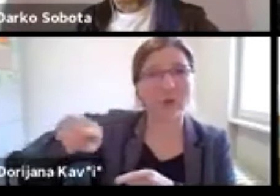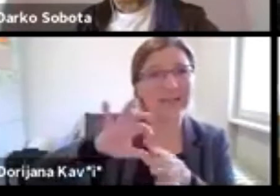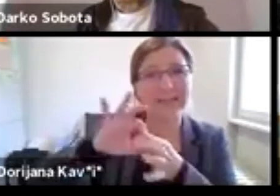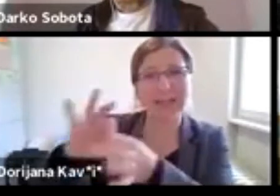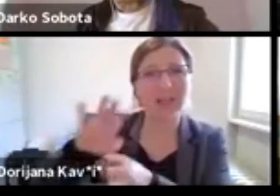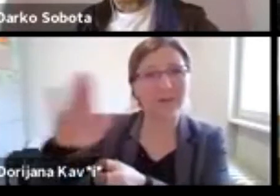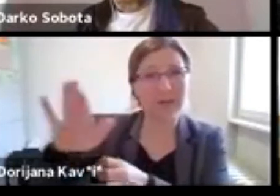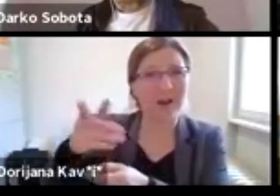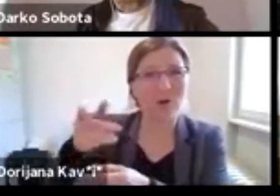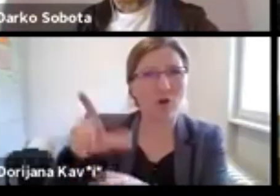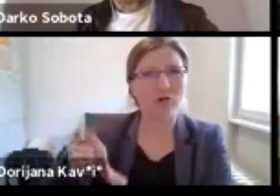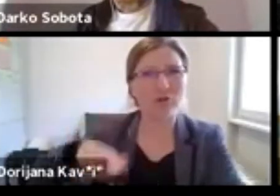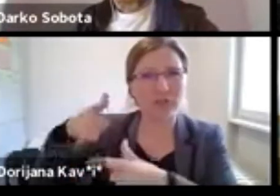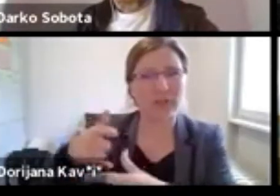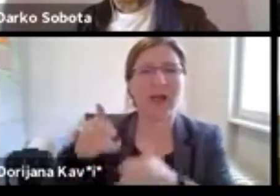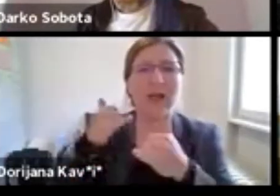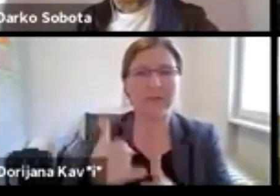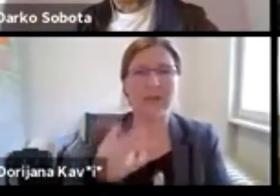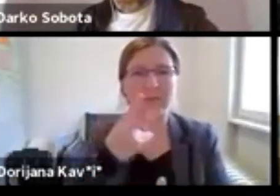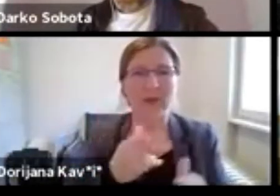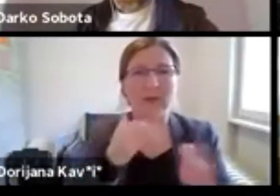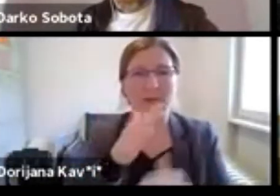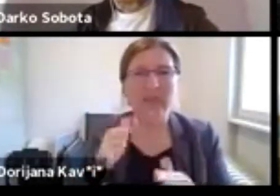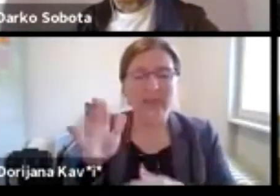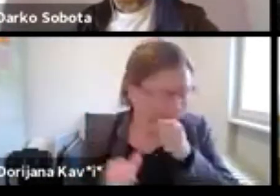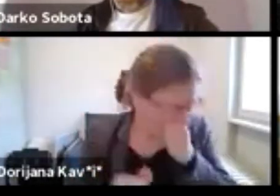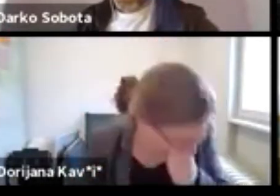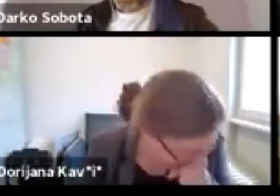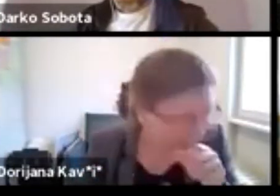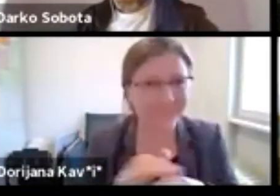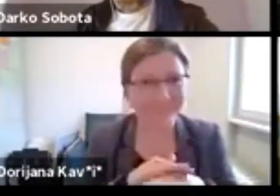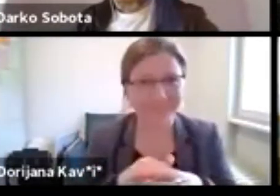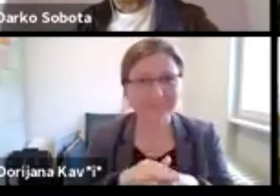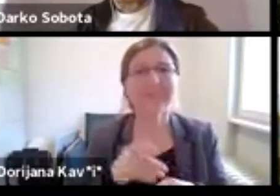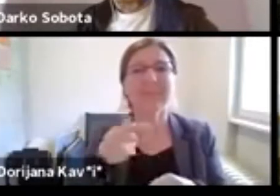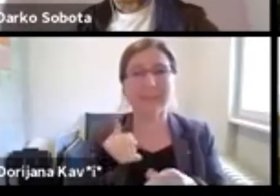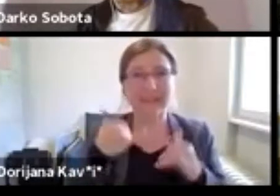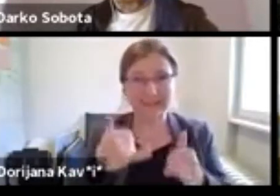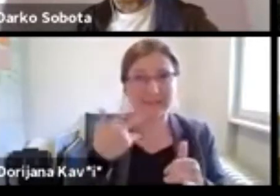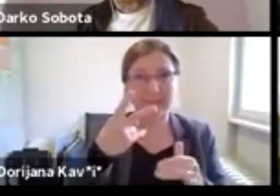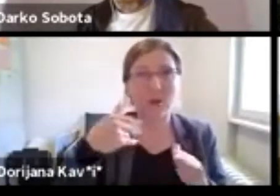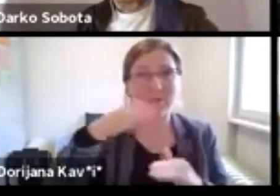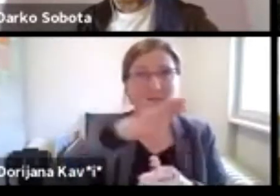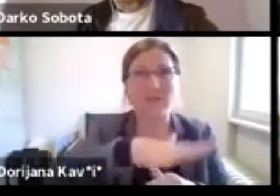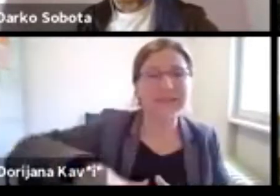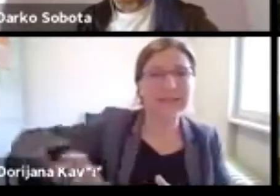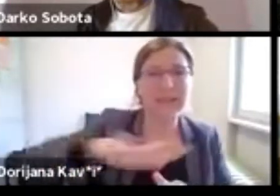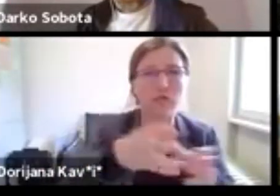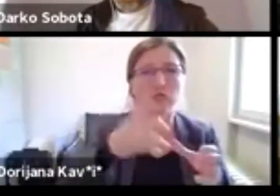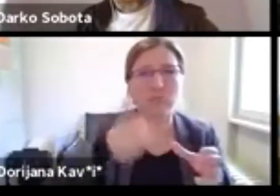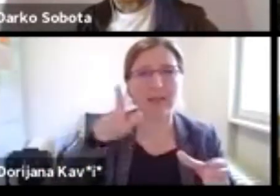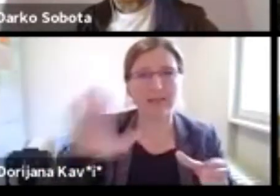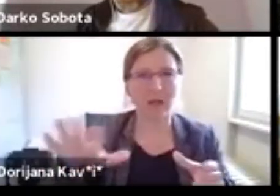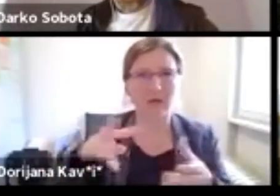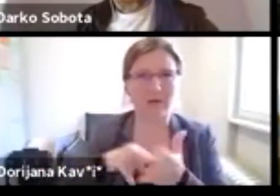A sad je s obzirom na broj i s obzirom na situaciju kakva je, zapravo se primjenjuje sad i na sve nas. Tu bi još dodatno